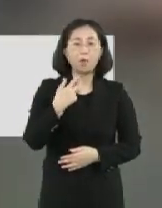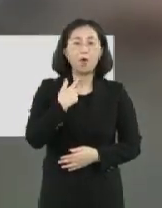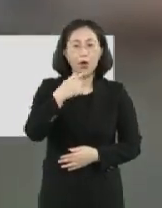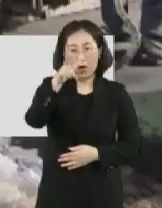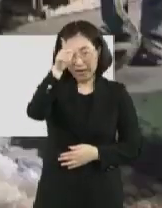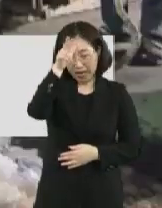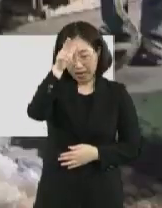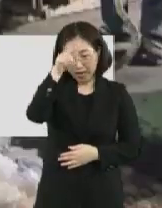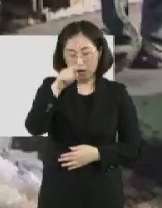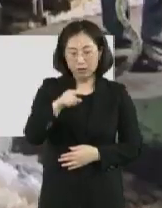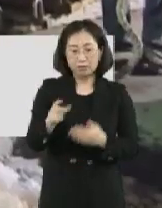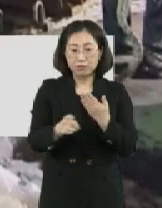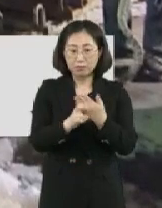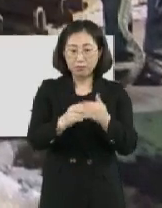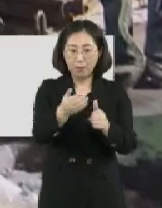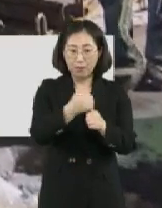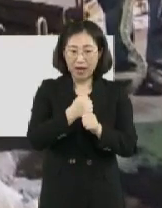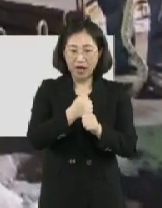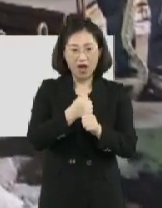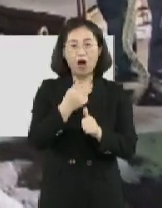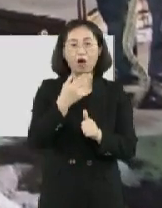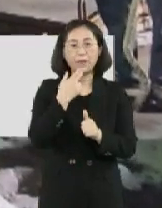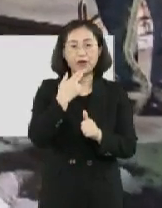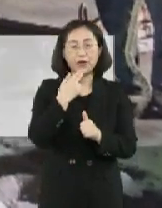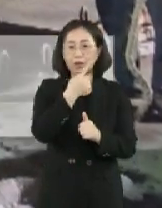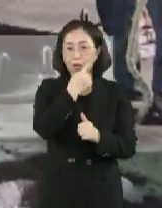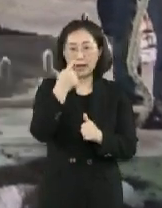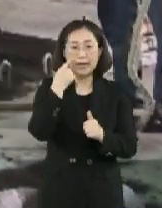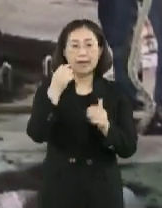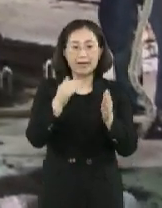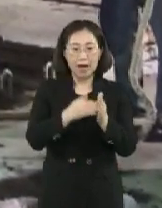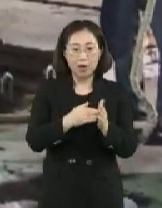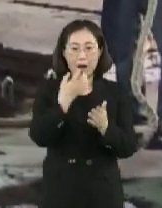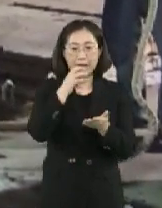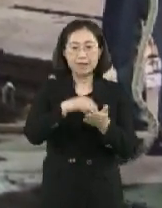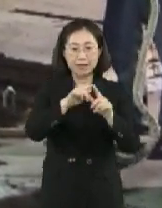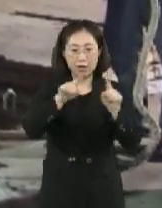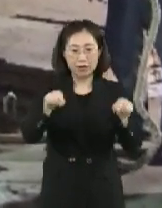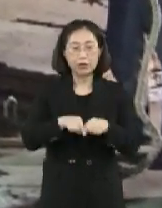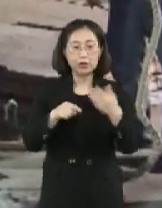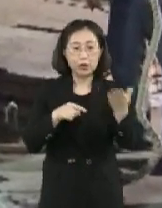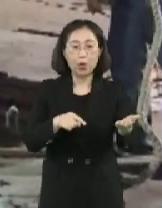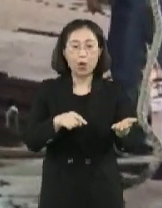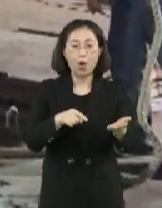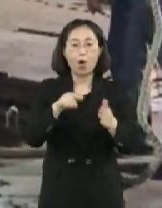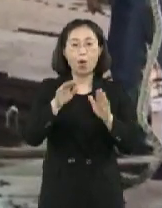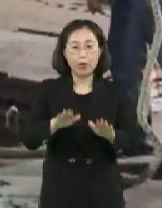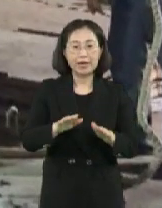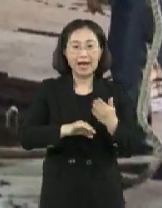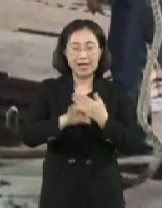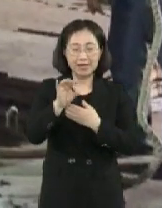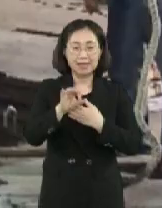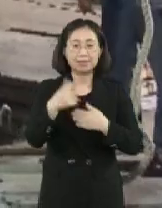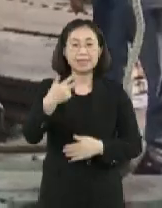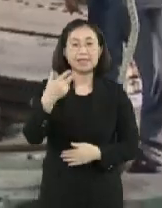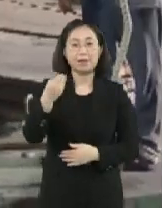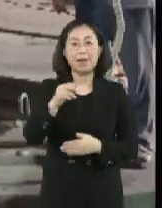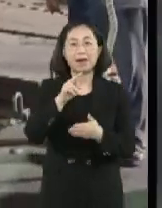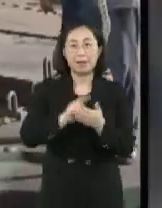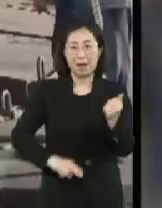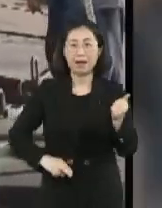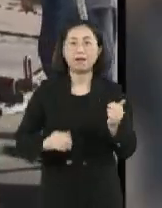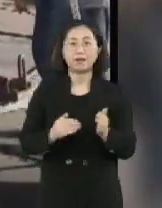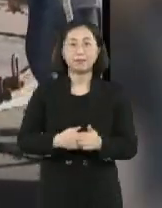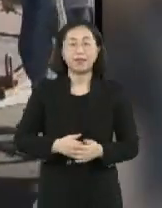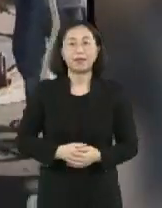해경은 불법 포획 흔적이 없는 것을 확인하고 고래 처리 확인서를 발급했으며 해당 고래는 오늘 오전 7천만 원에